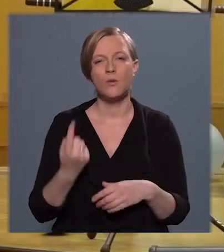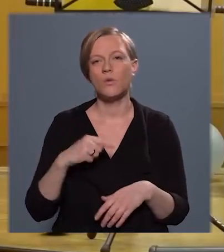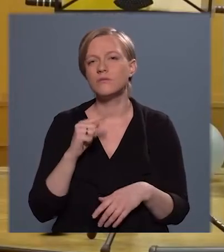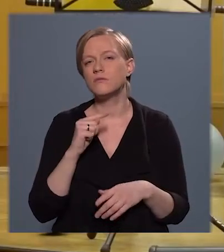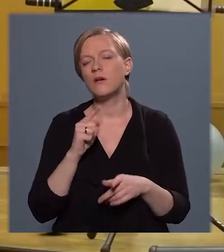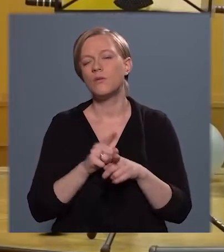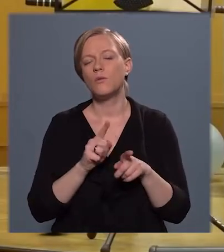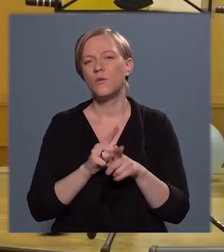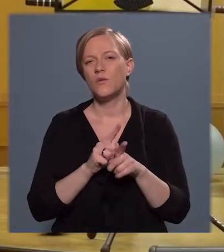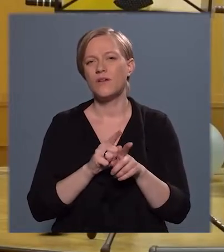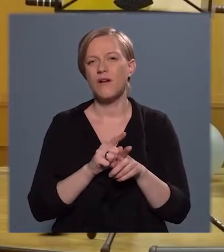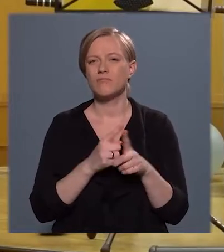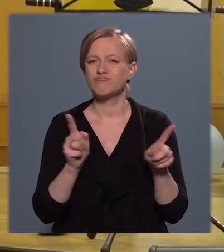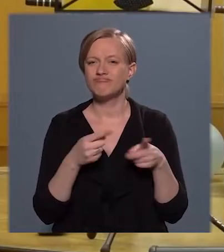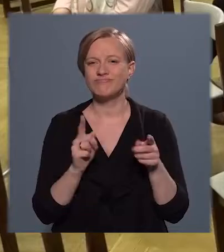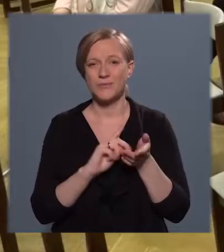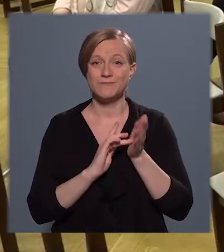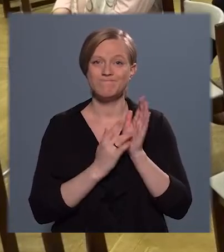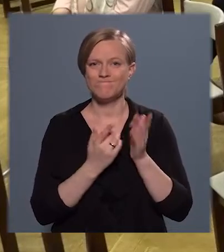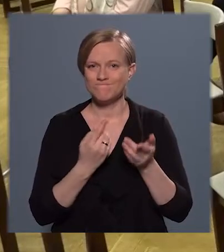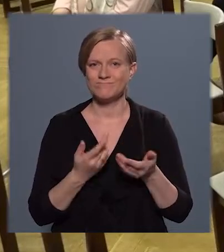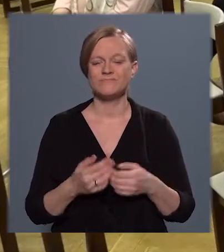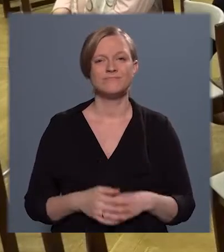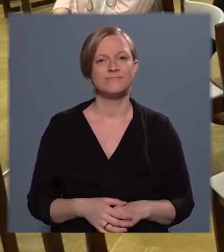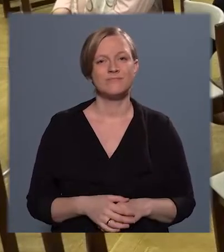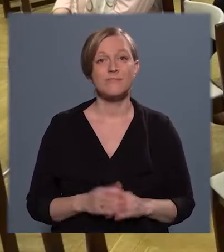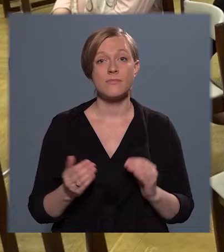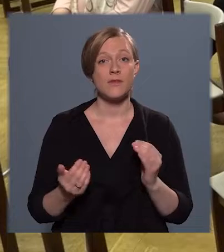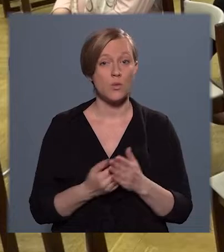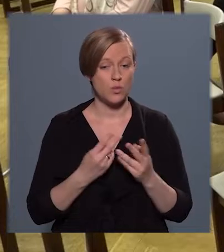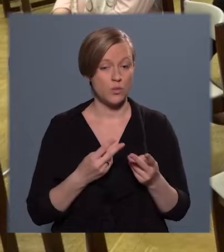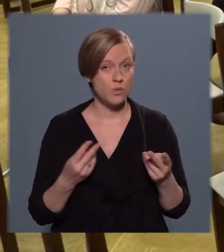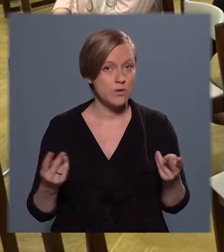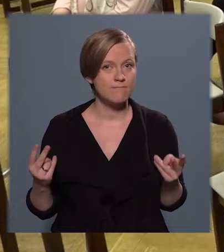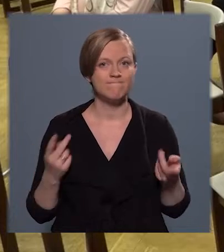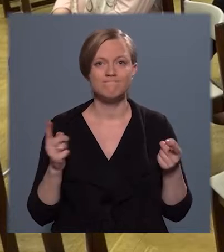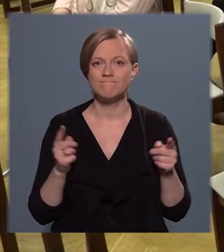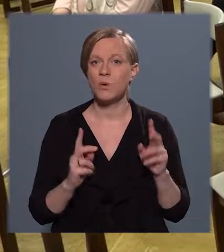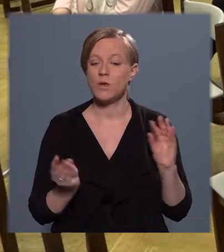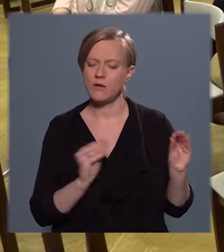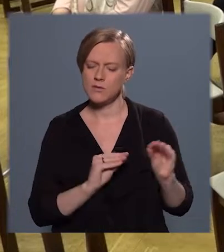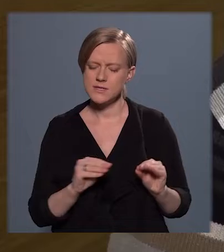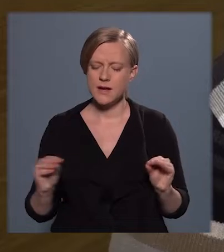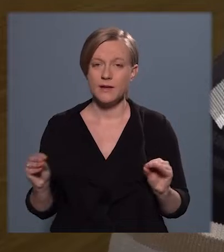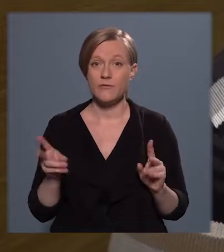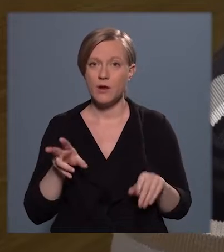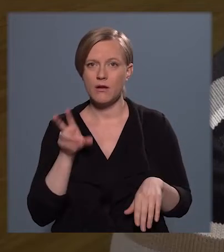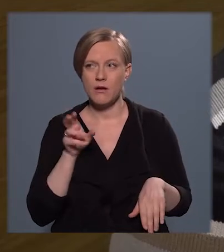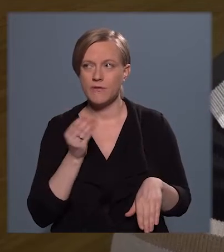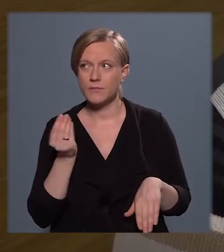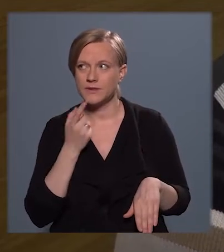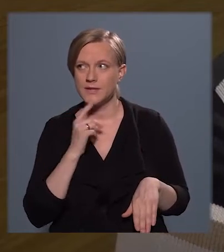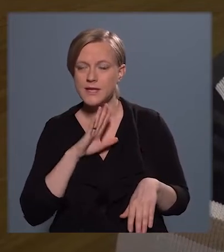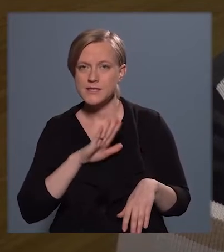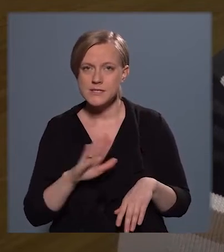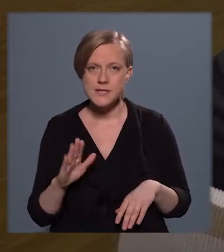jönnek azok a számok, amiket játszanak? Hát az új repertoárunkat azt úgy szoktuk összeállítani, hogy ha valaki hall valamit, ami nagyon tetszik